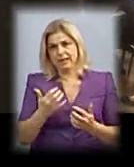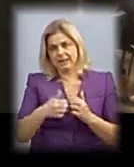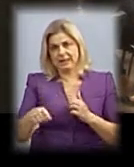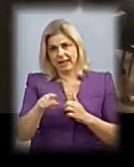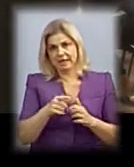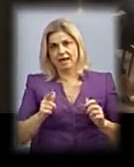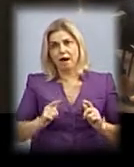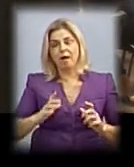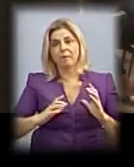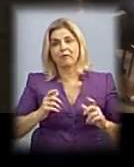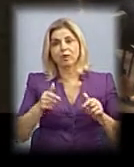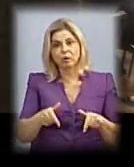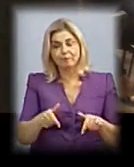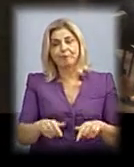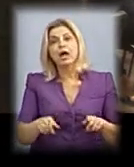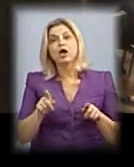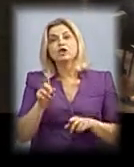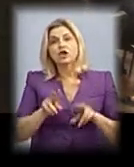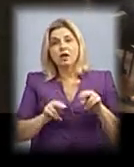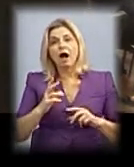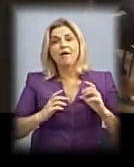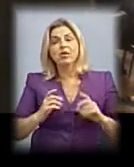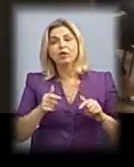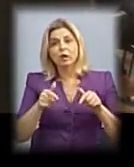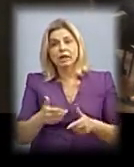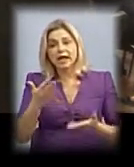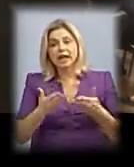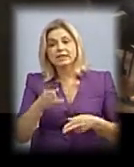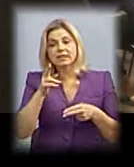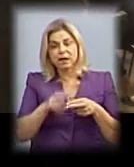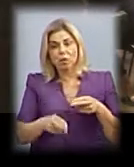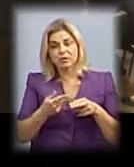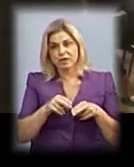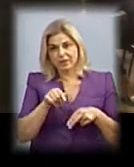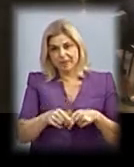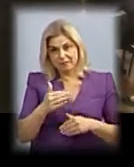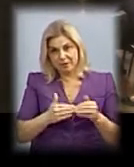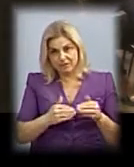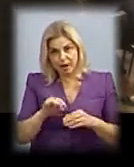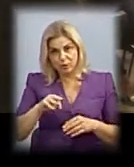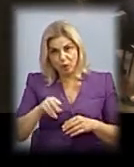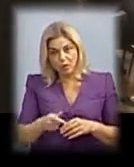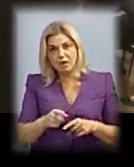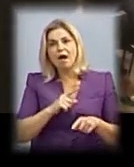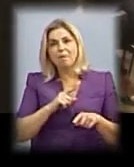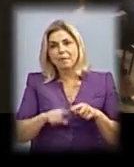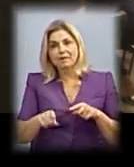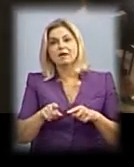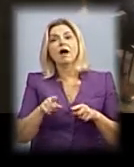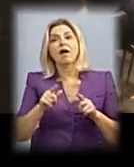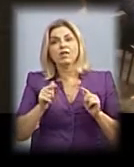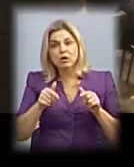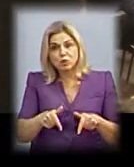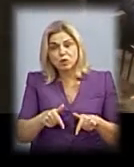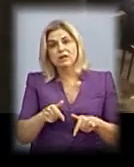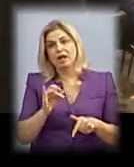Така кон'юнктура ринку, що вважається абітурієнтами, що якщо вони закінчать цю спеціальність, то вони більш швидко влаштуються і таке інше.